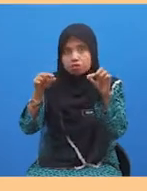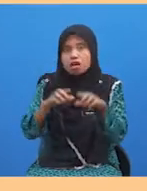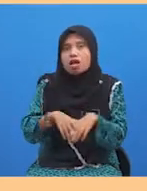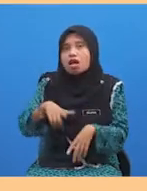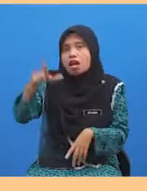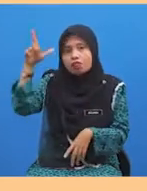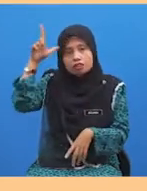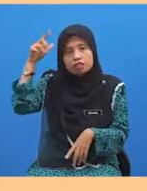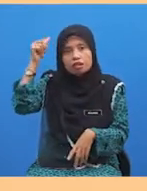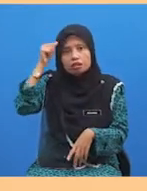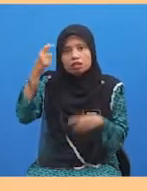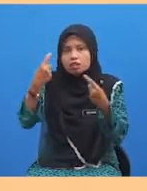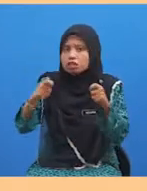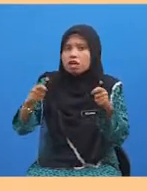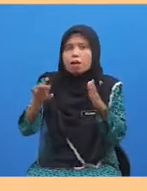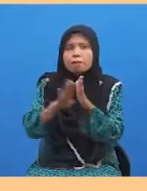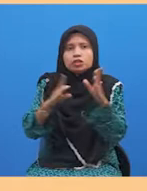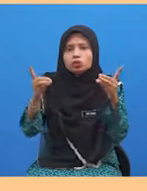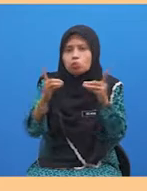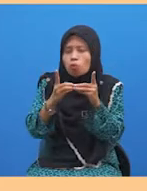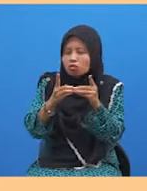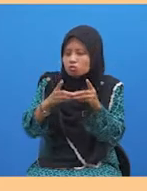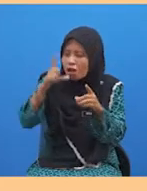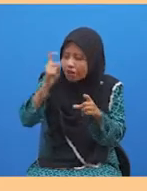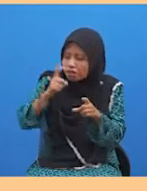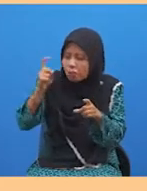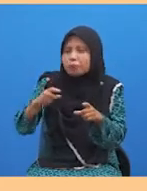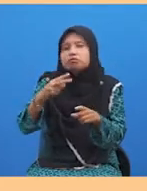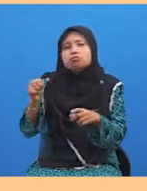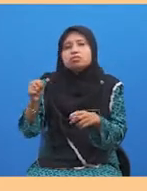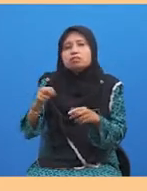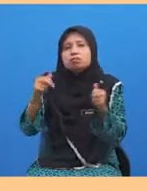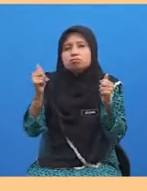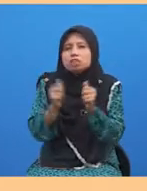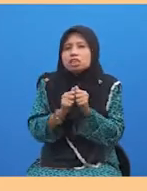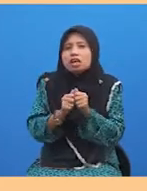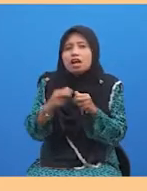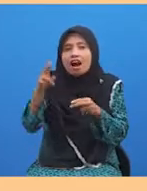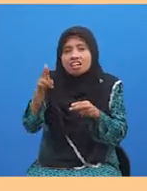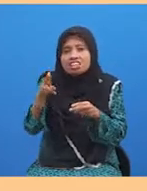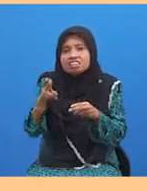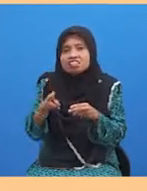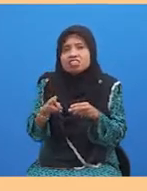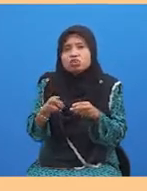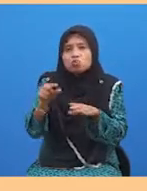Lieutenant Adnan telah berjuang bermati-matian dengan